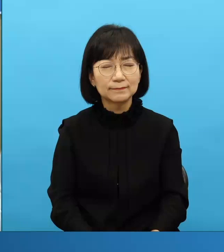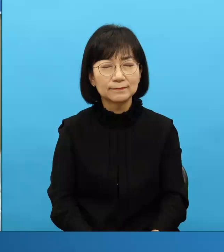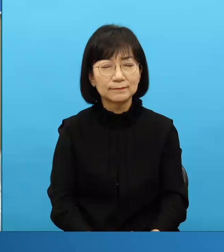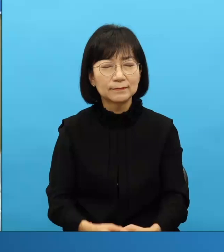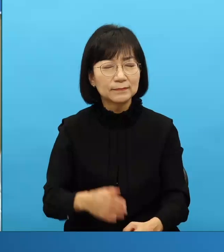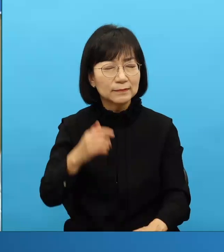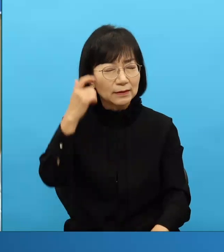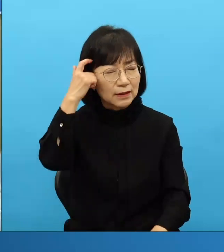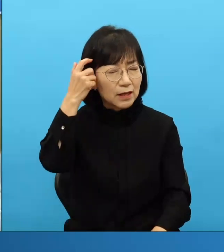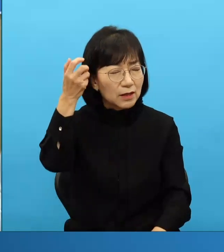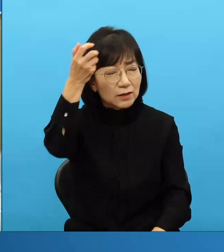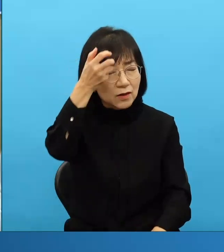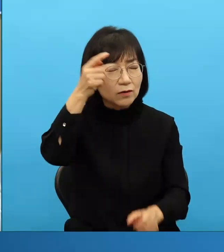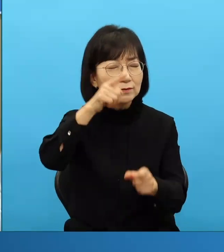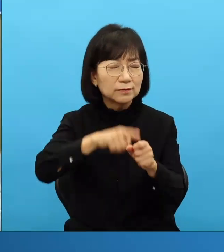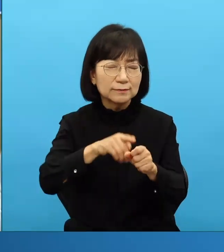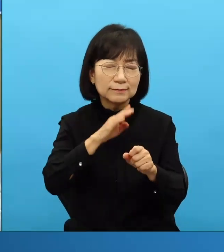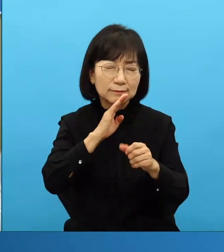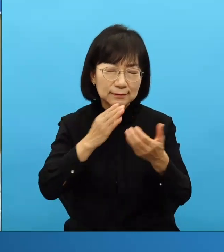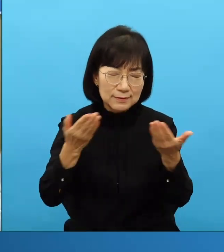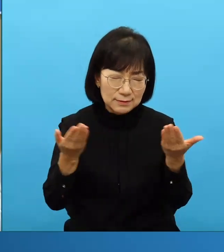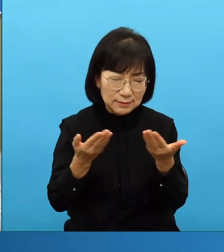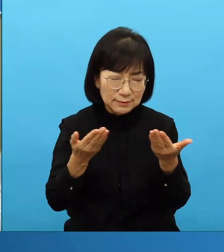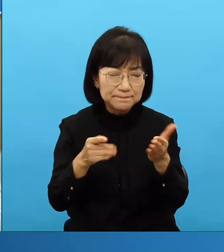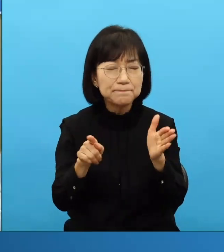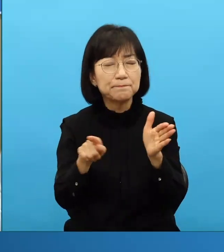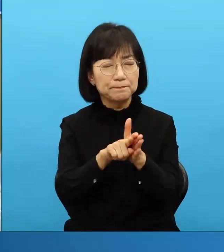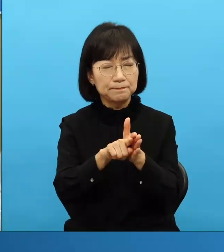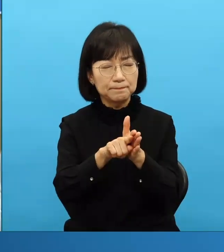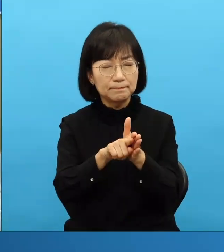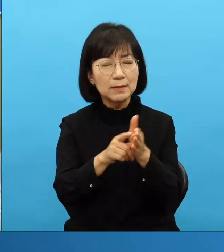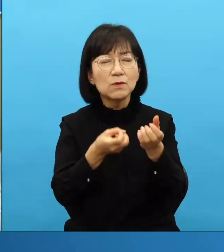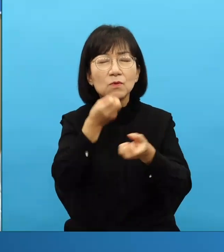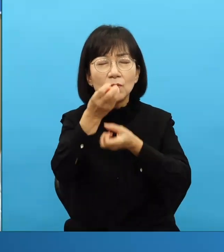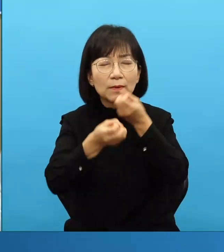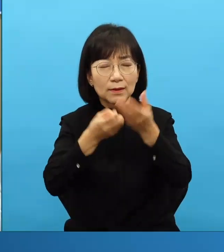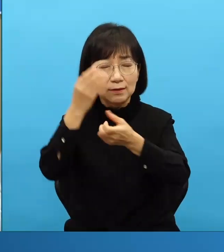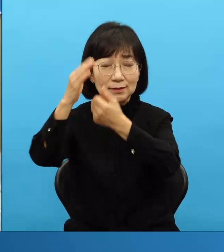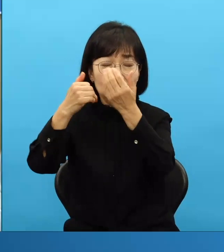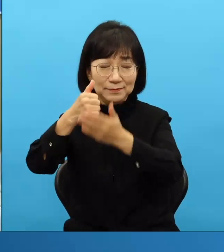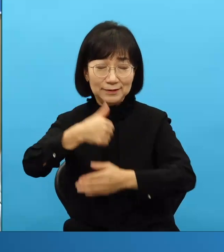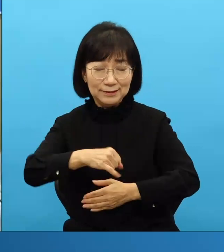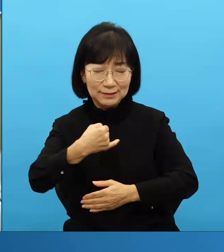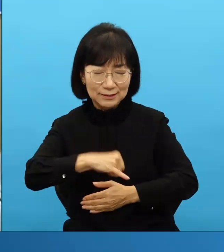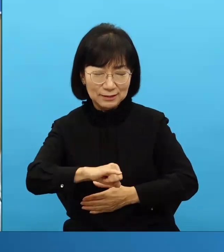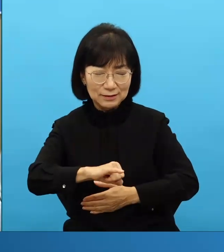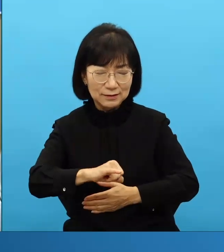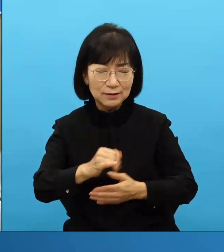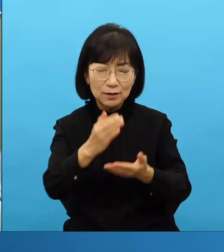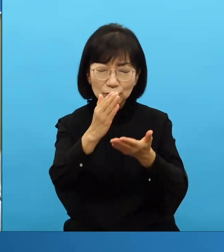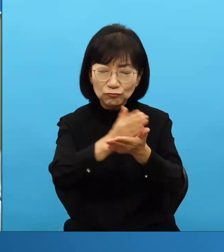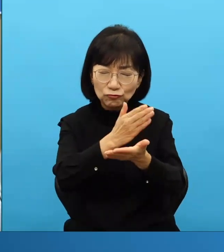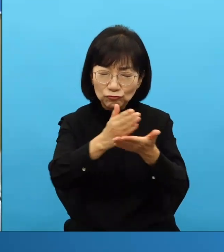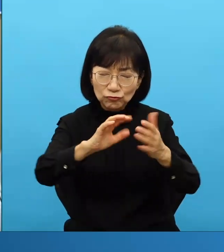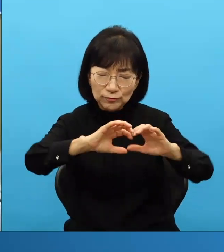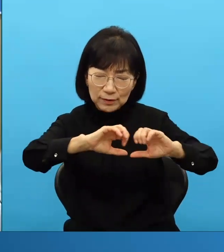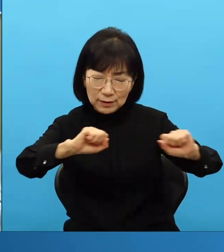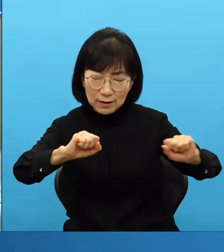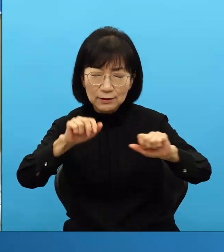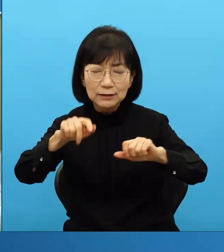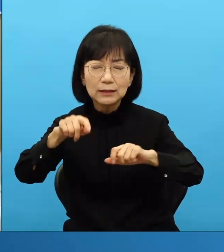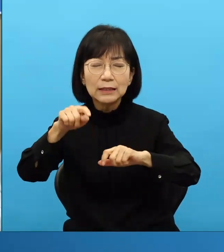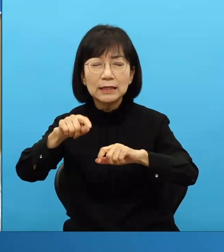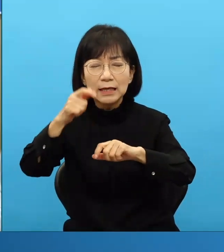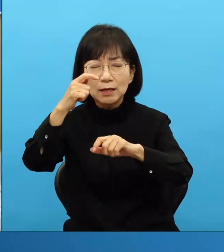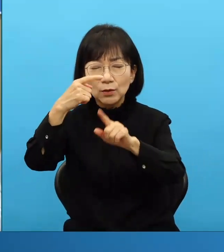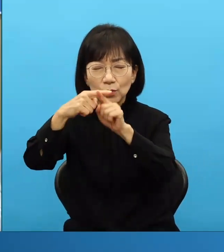영적 사실을 믿음으로 고백한 하나님의 자녀들을 구별하여 이곳에 불러주시고 예배 가운데로 인도해